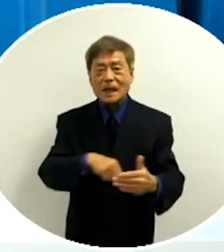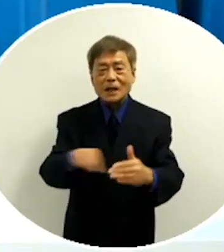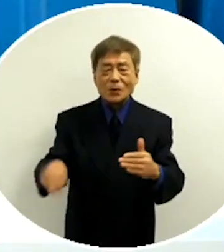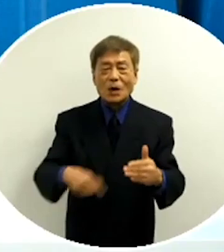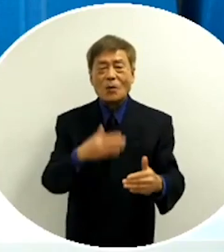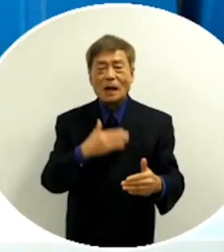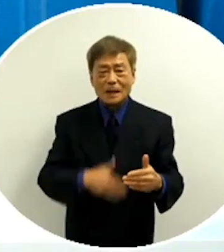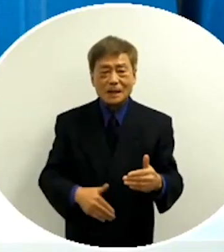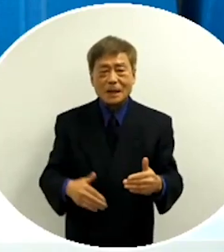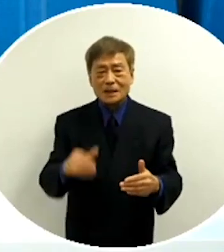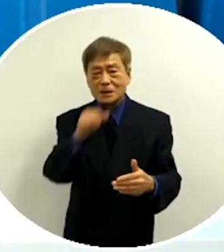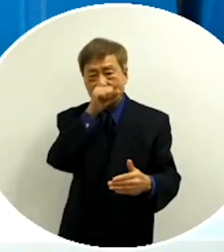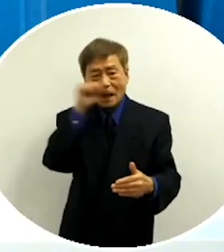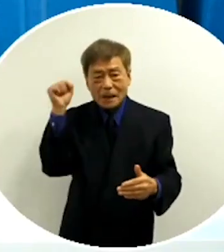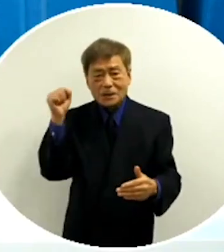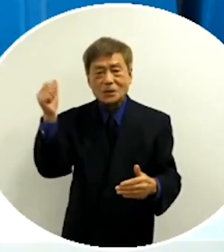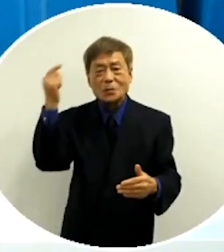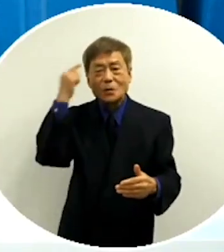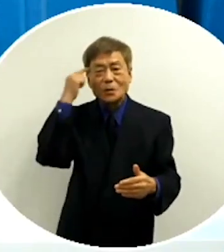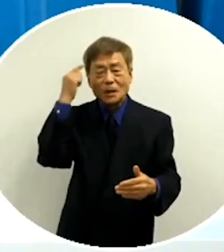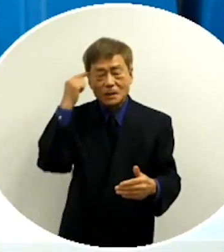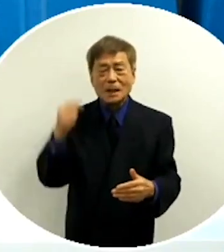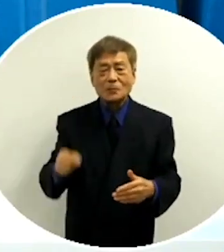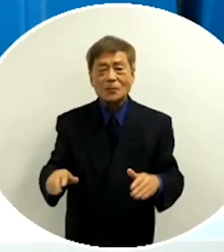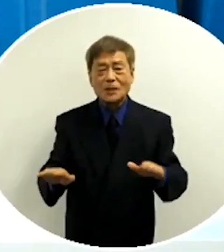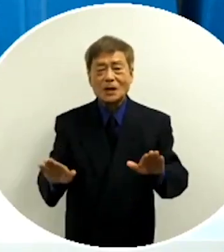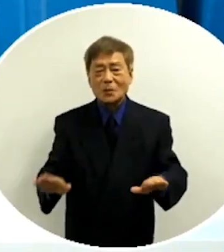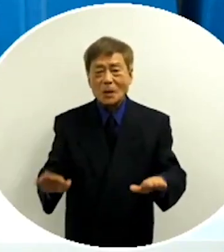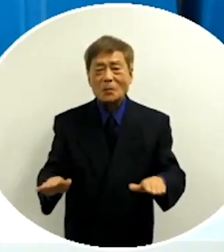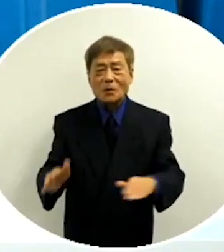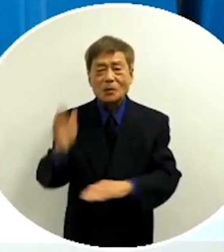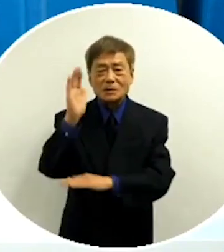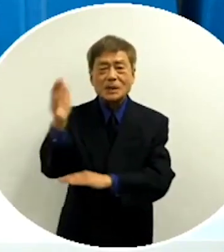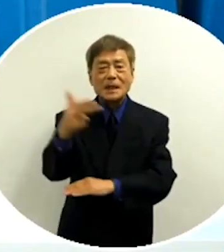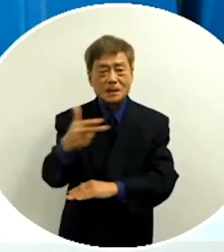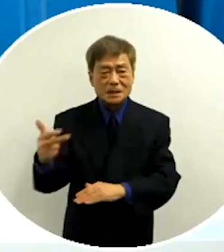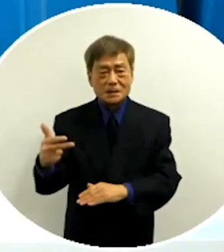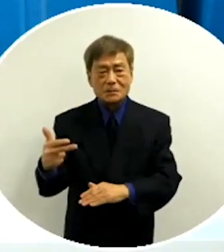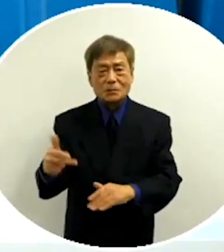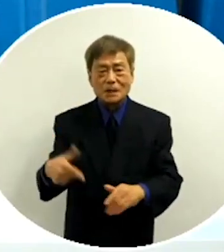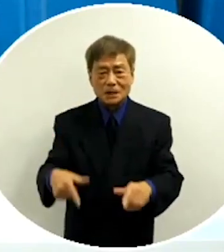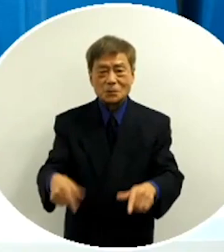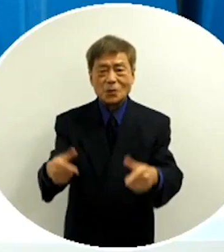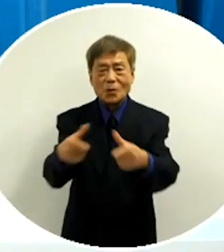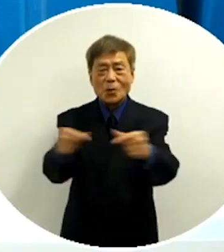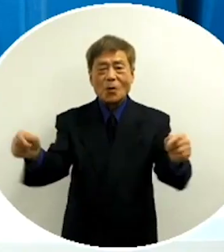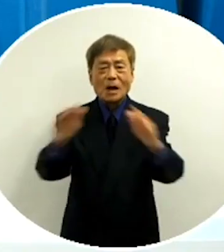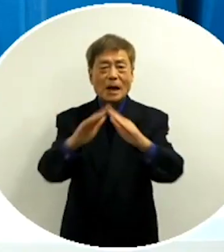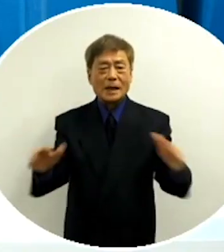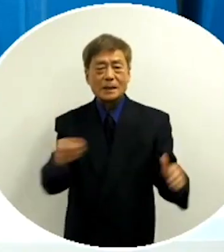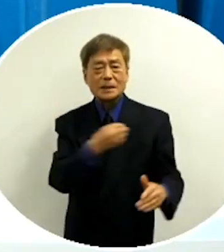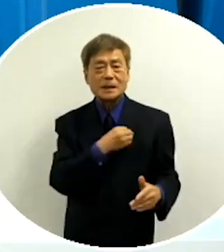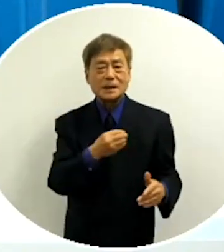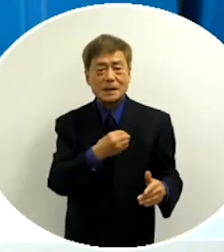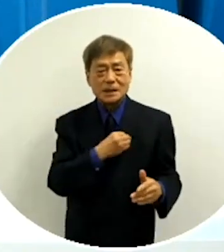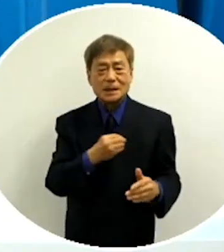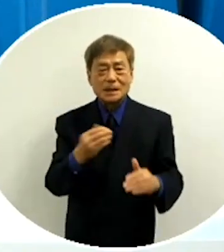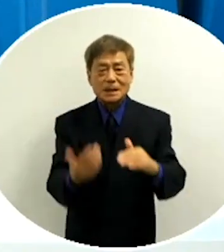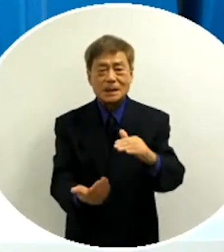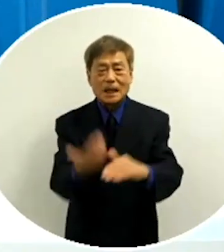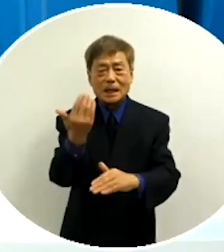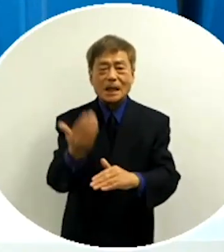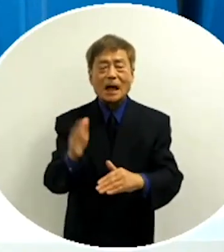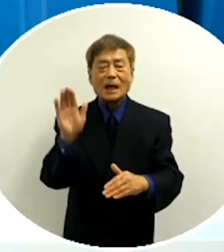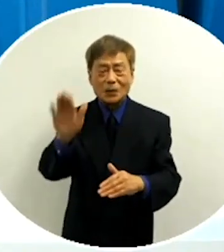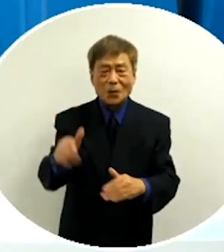たあーそういうことも含めてズー床の政治家になってから国会になってからもやっぱりこの国会と